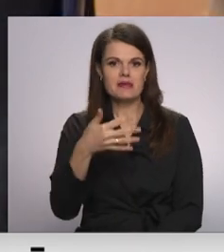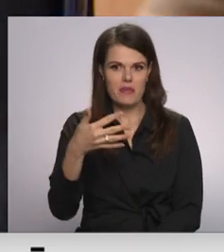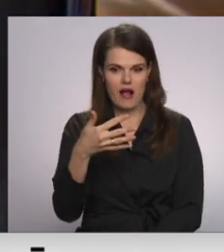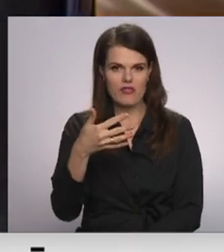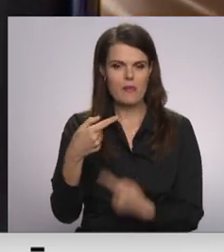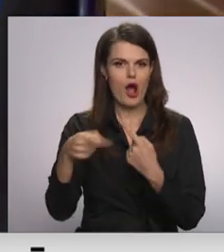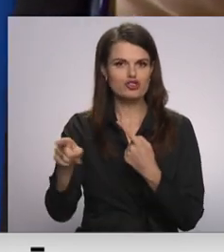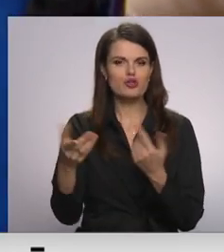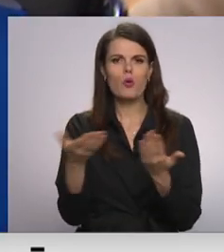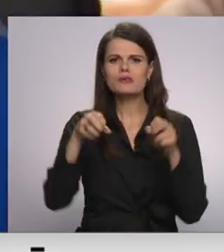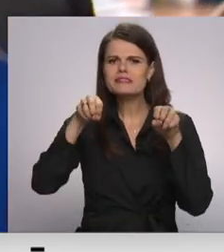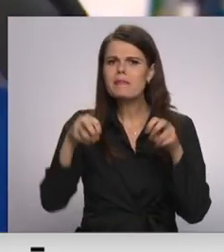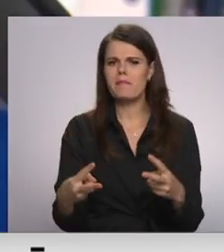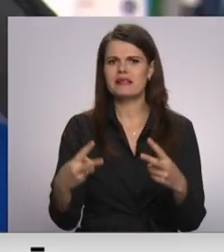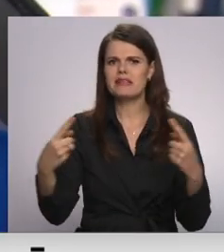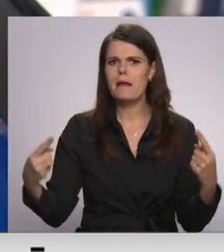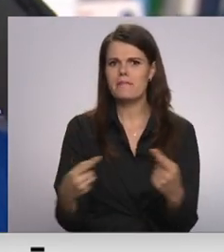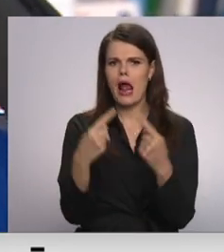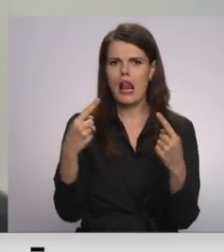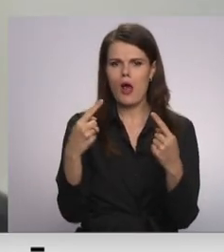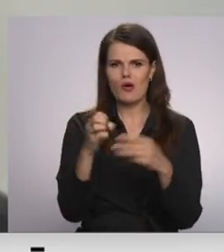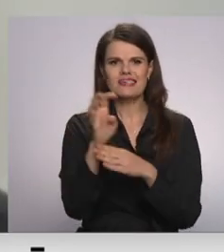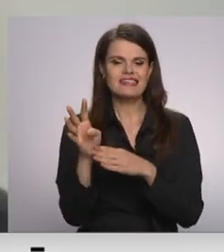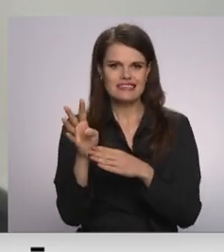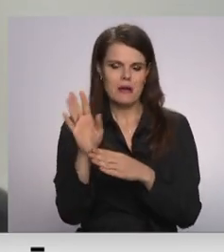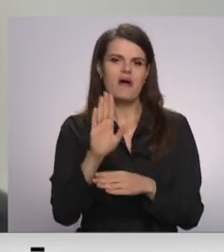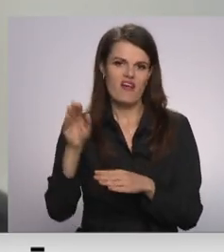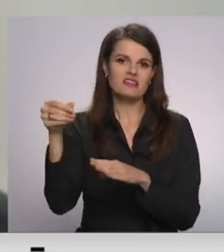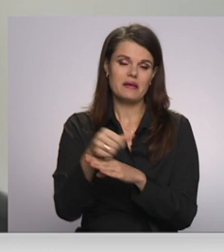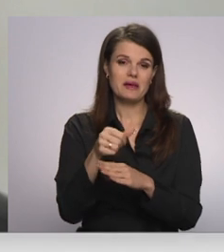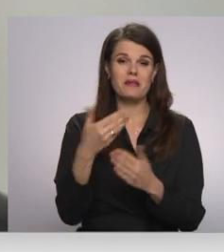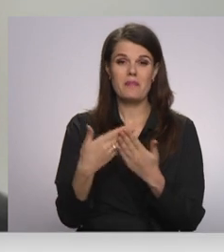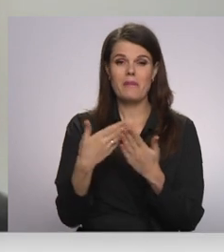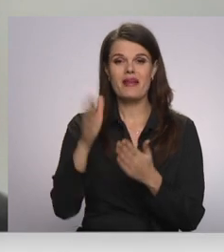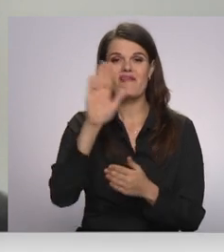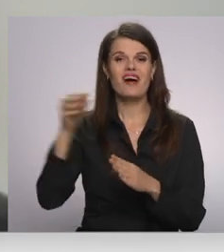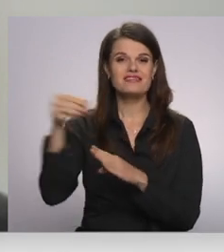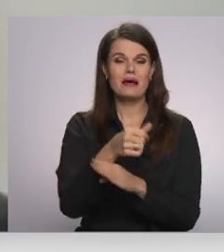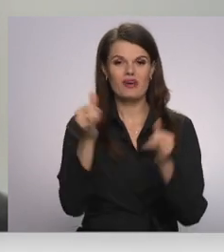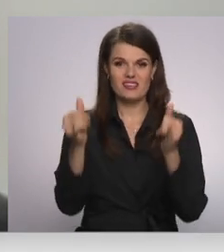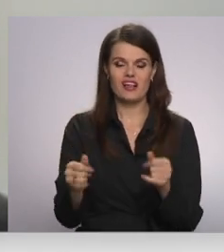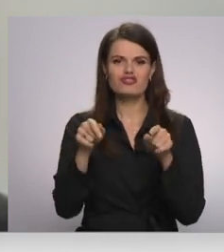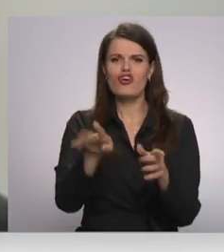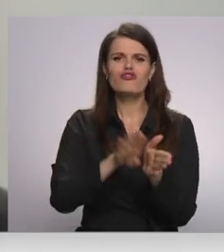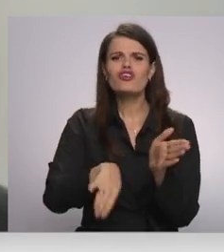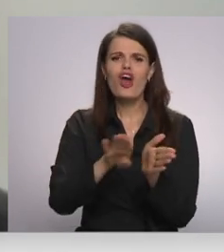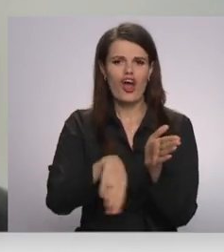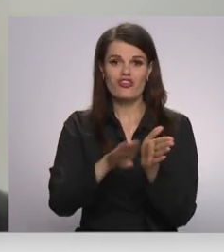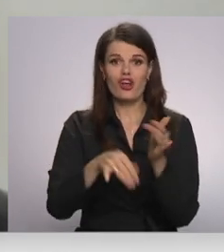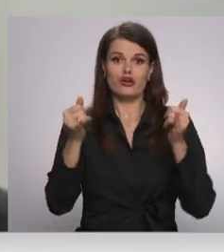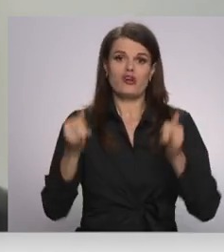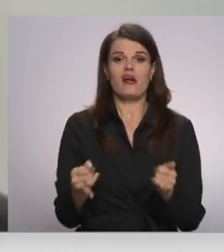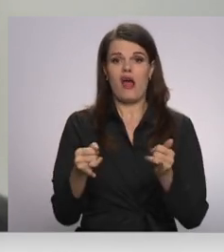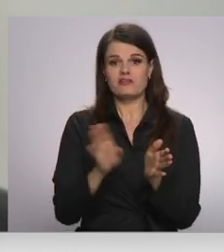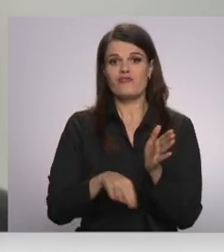speciāli pielāgotajām sēdēšanas sistēmām valsts apmaksā. Teiksim, valsts apmaksā, tie krēsli viņi vienkārši ir krēsls